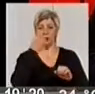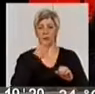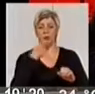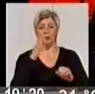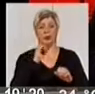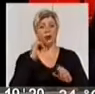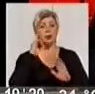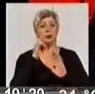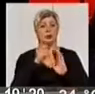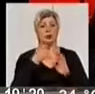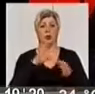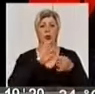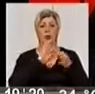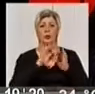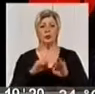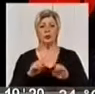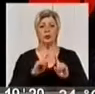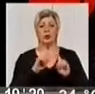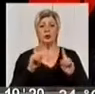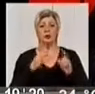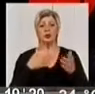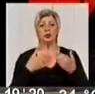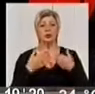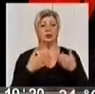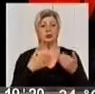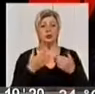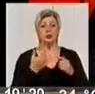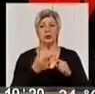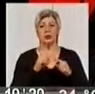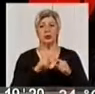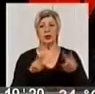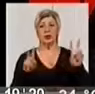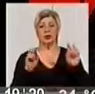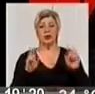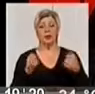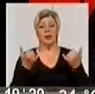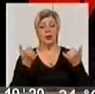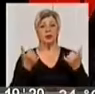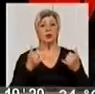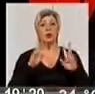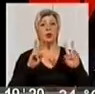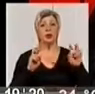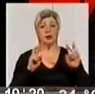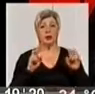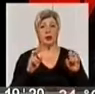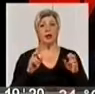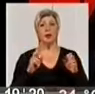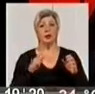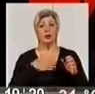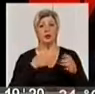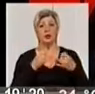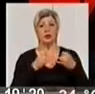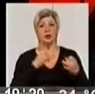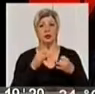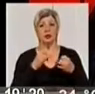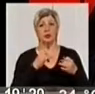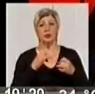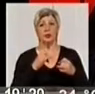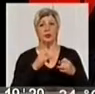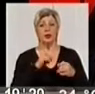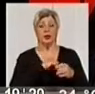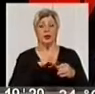подробиці все, що стосується цієї теми. От щодо сьогоднішньої теми нашої розмови, її, звісно, підказує, ну, це, власне, як завжди, саме